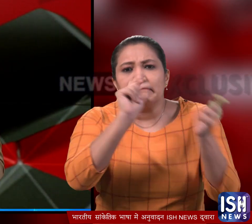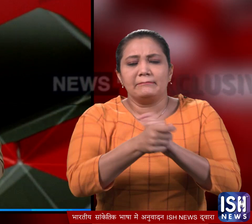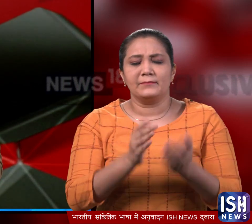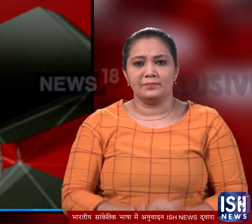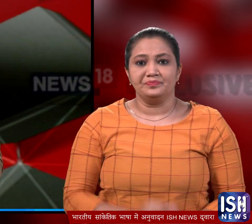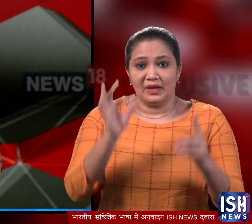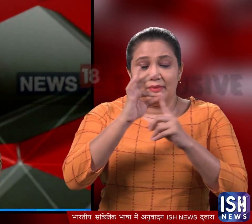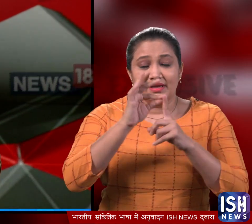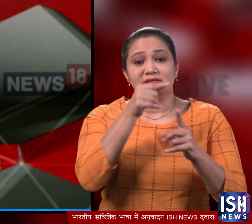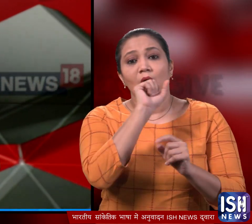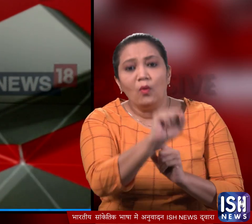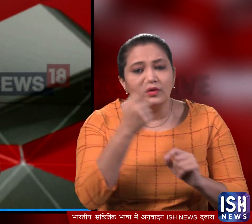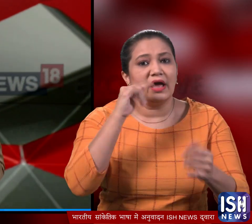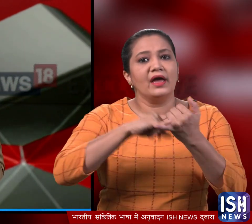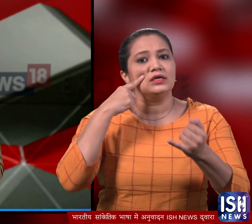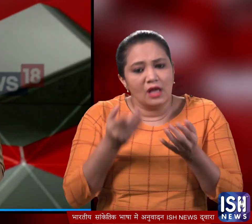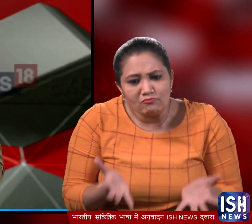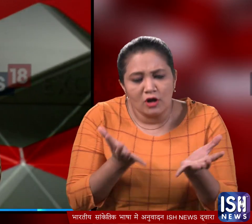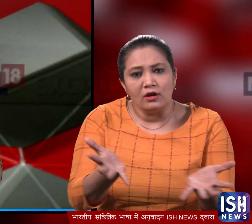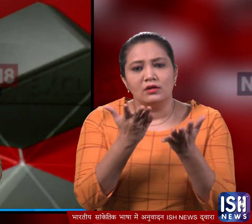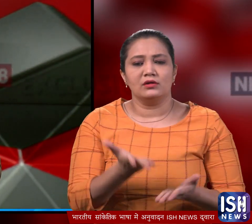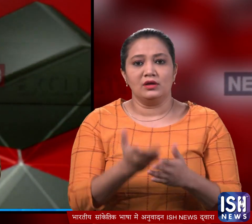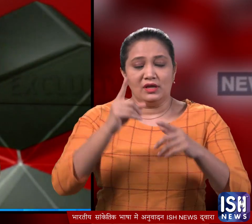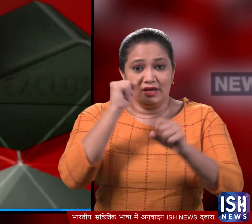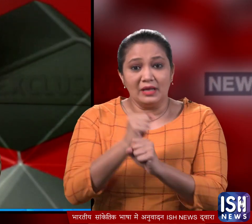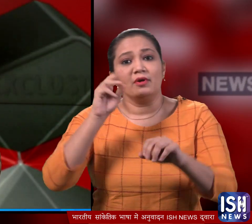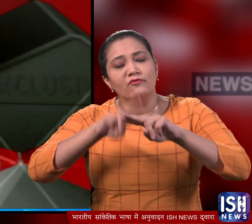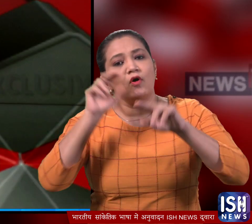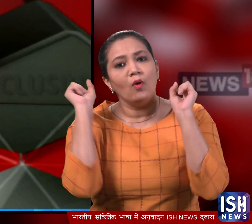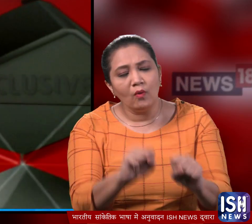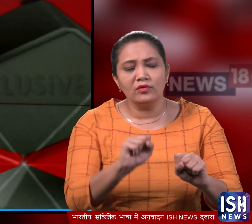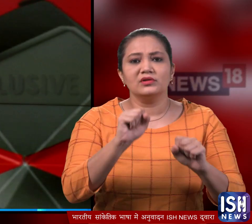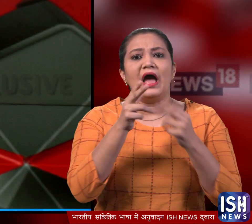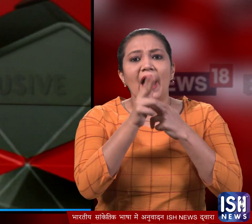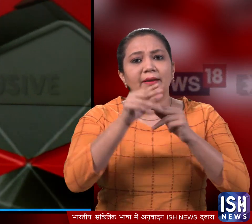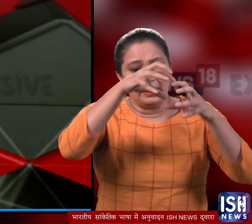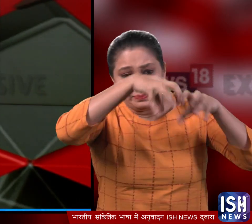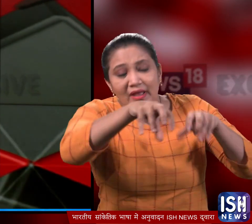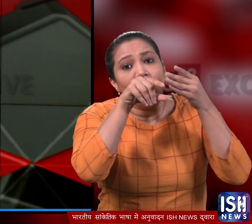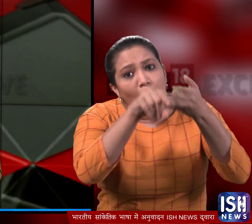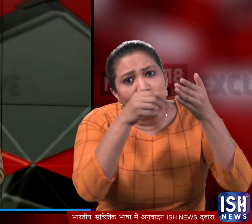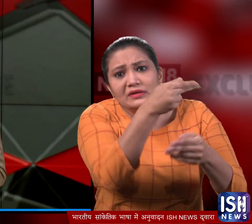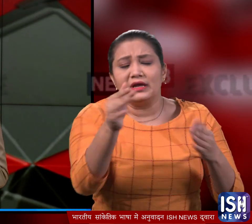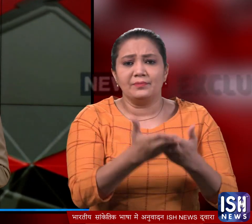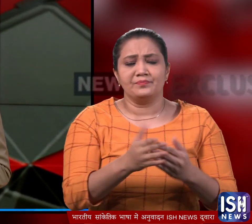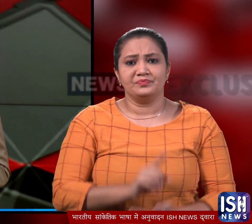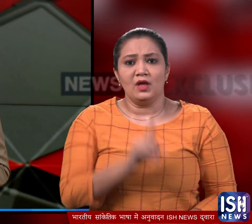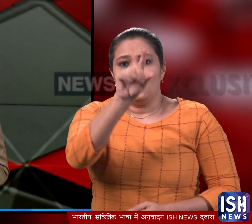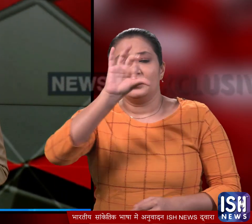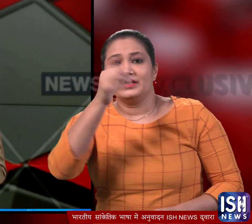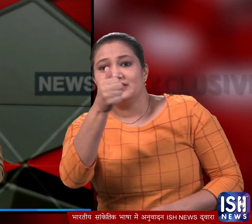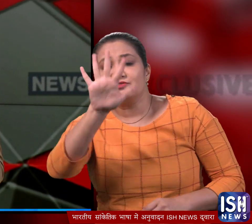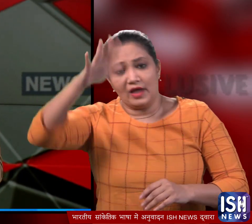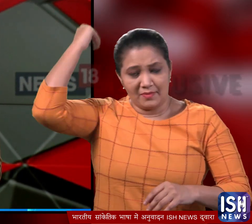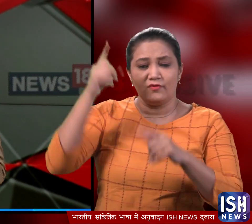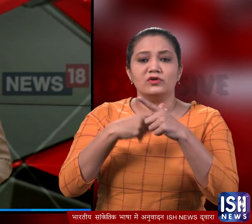की खुफिया एजेंसी आईएसआई ही पालती पोसती। और गजनवी फोर्स नाम भी पाकिस्तान की सेना की ही एक यूनिट का है, जिसे 1965 में जम्मू